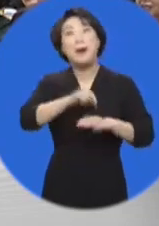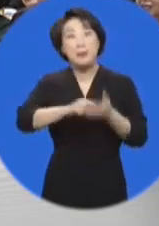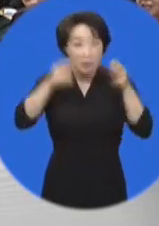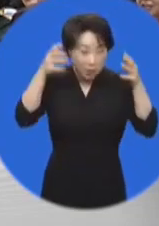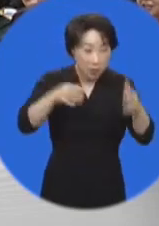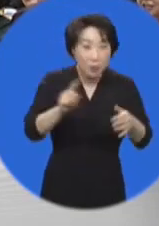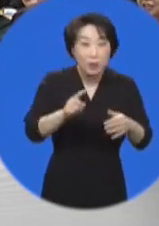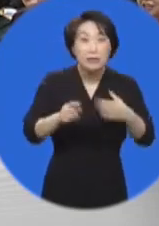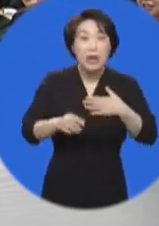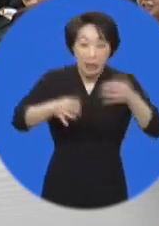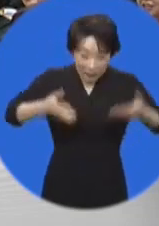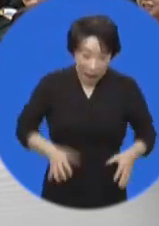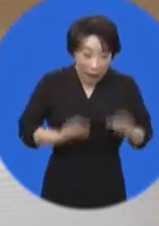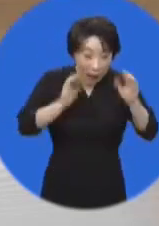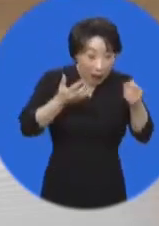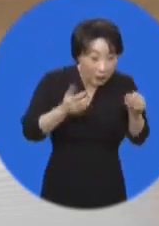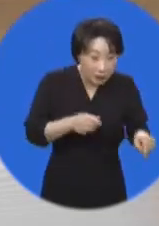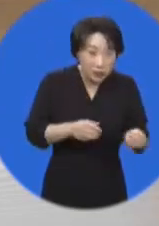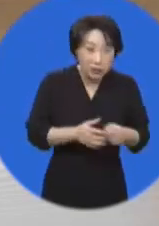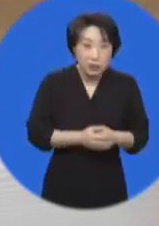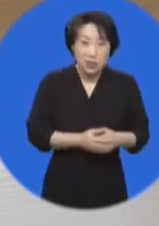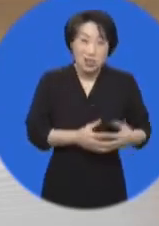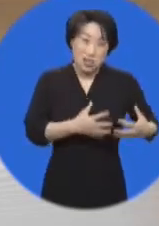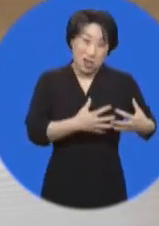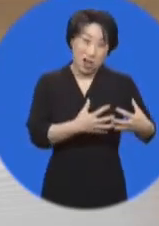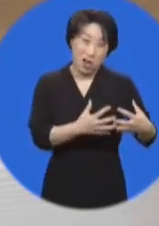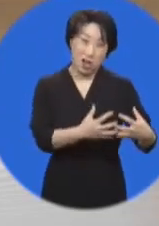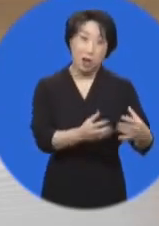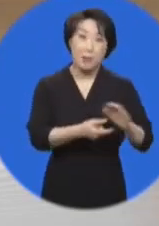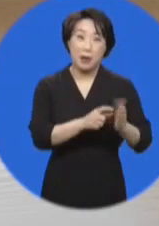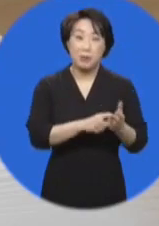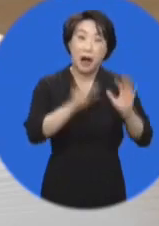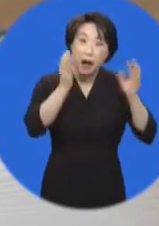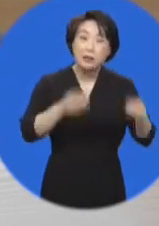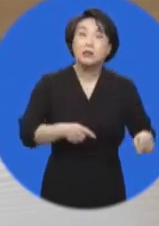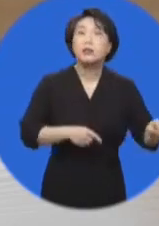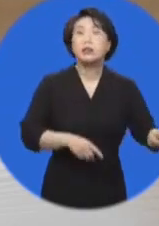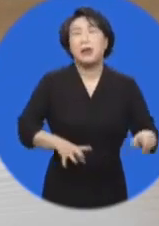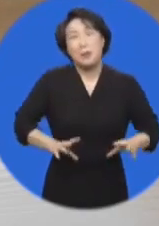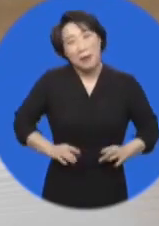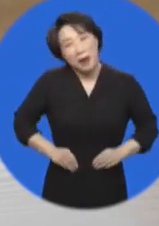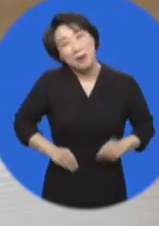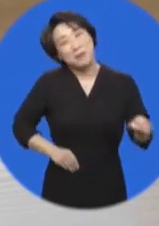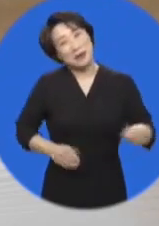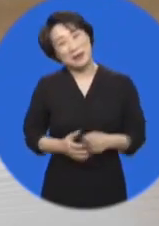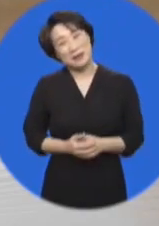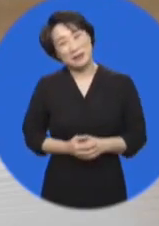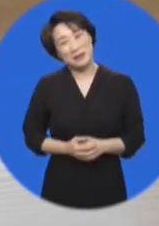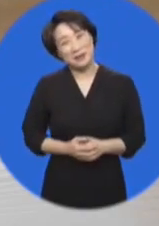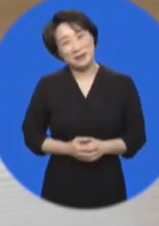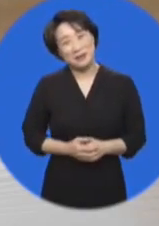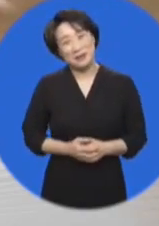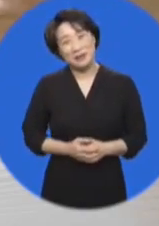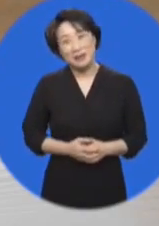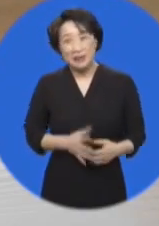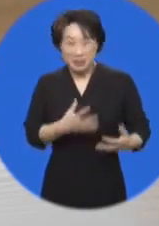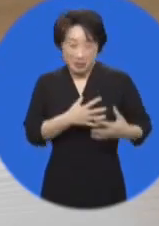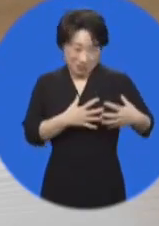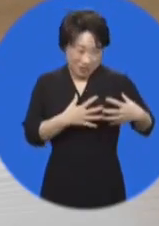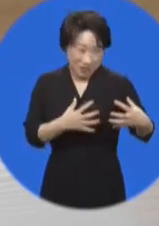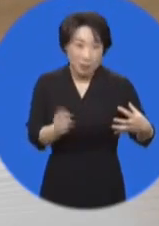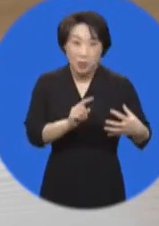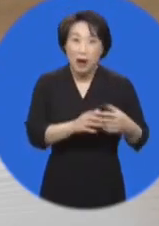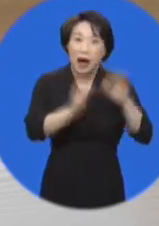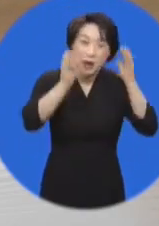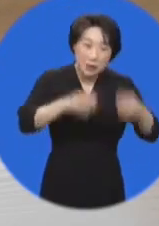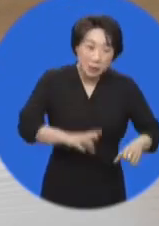내가 난 애기에게 젖이 부는 만큼 애기는 배고픈 거예요. 젖은 애기의 배와